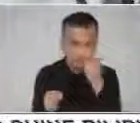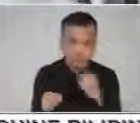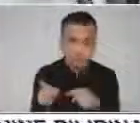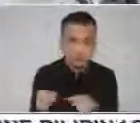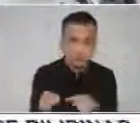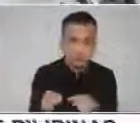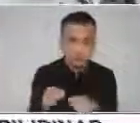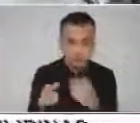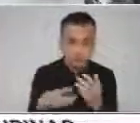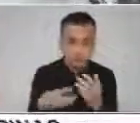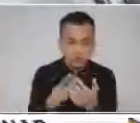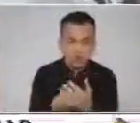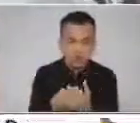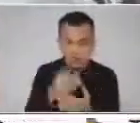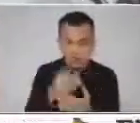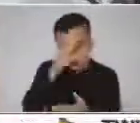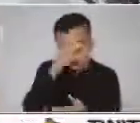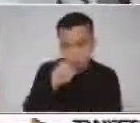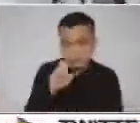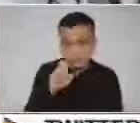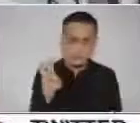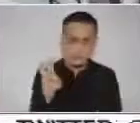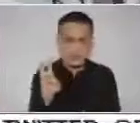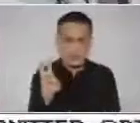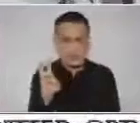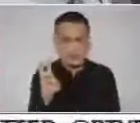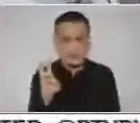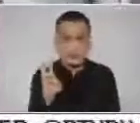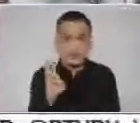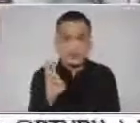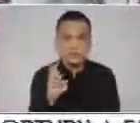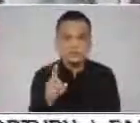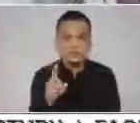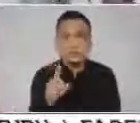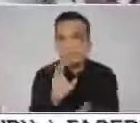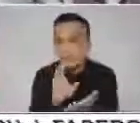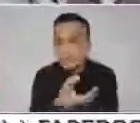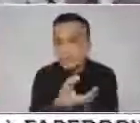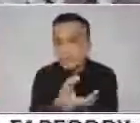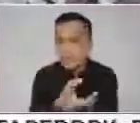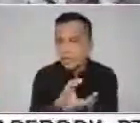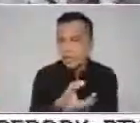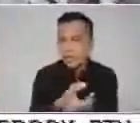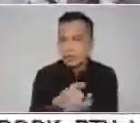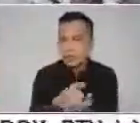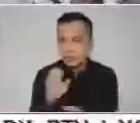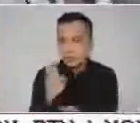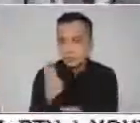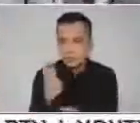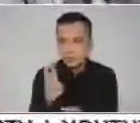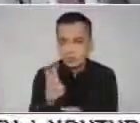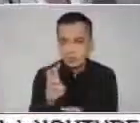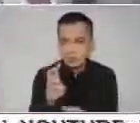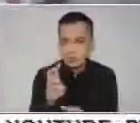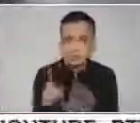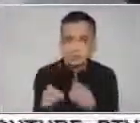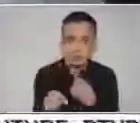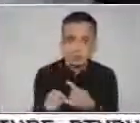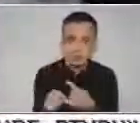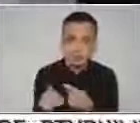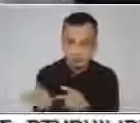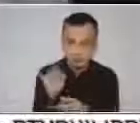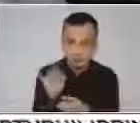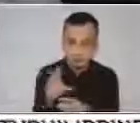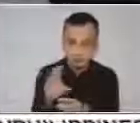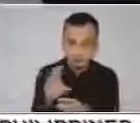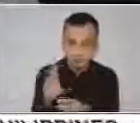lang. Basta ang importante sa akin, araw-araw ako makapagtinda para may pambayad ako ng pwesto araw-araw. Ayun, okay.